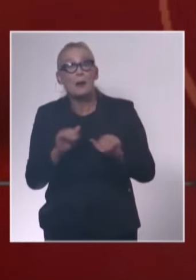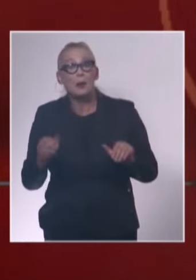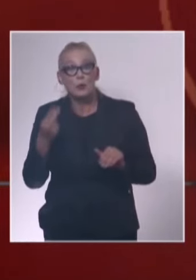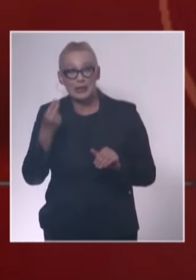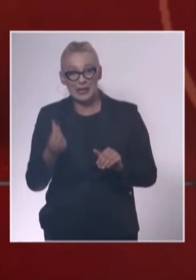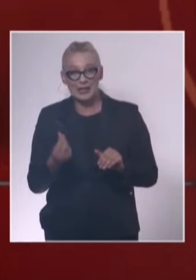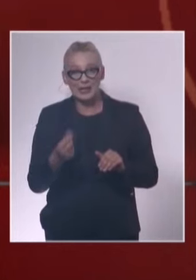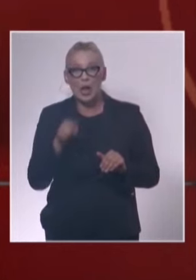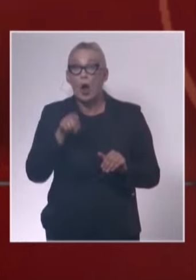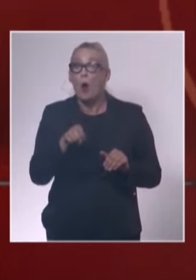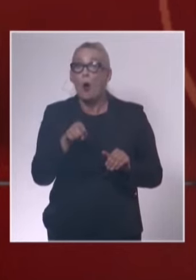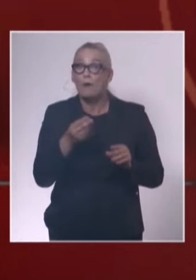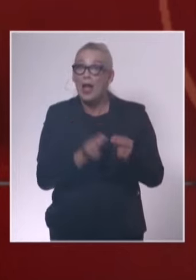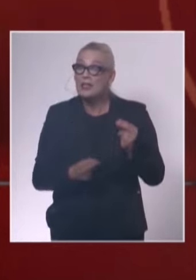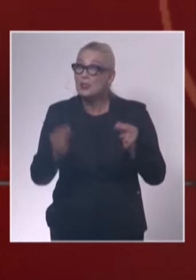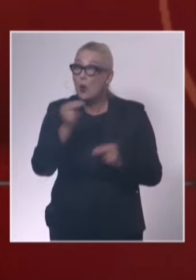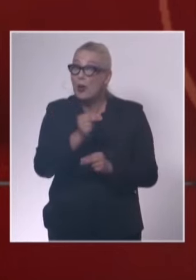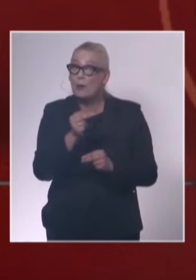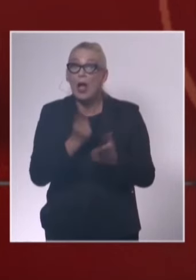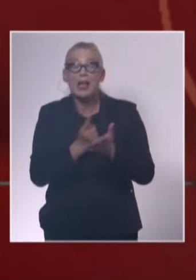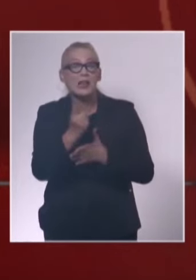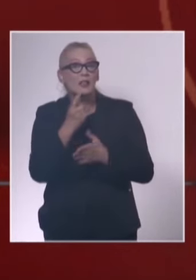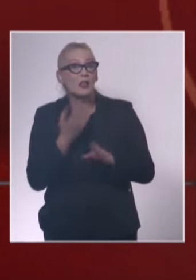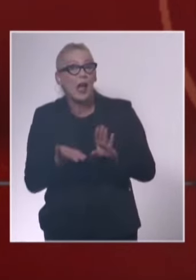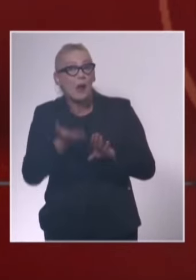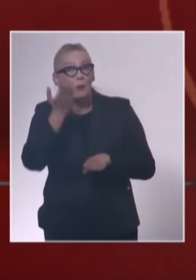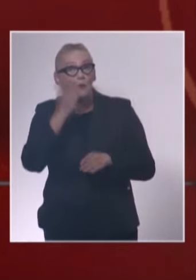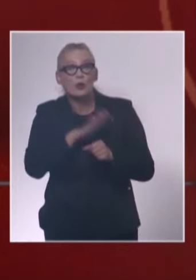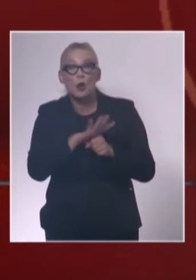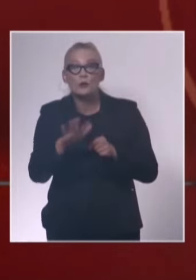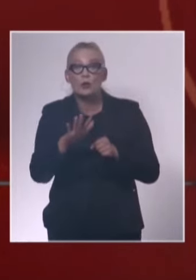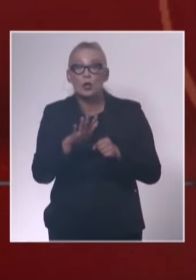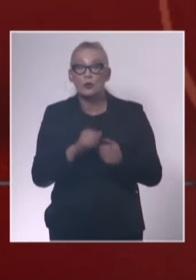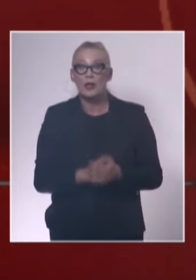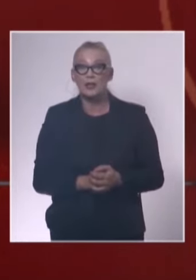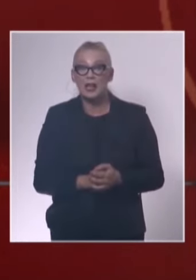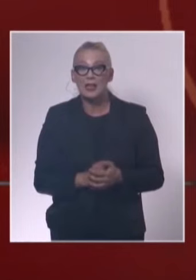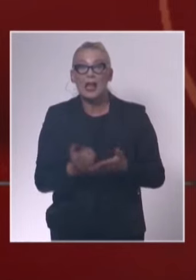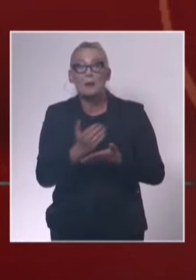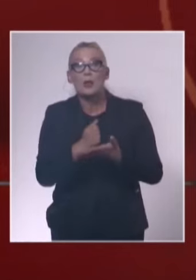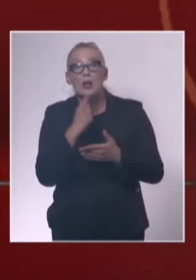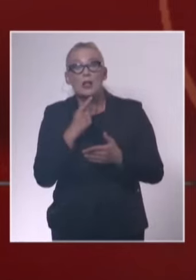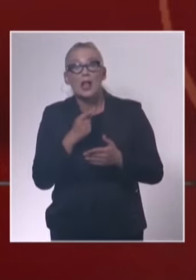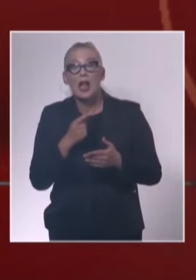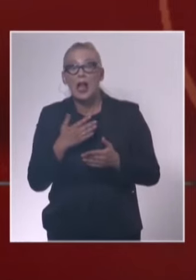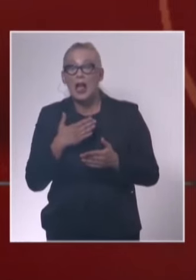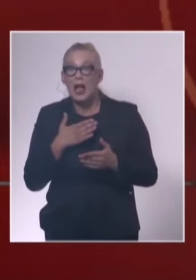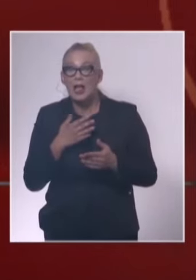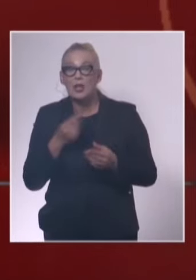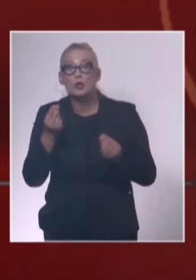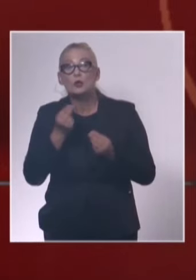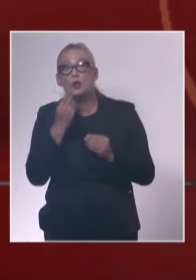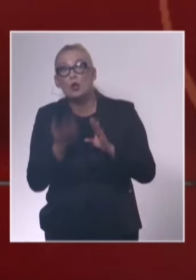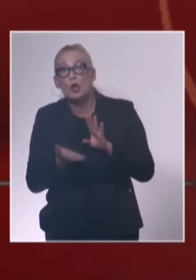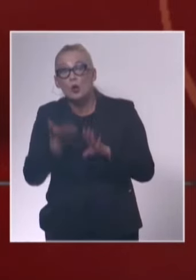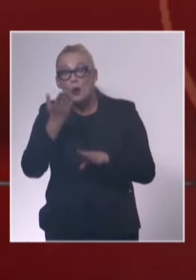денари. Ова зголемување е резултат на повисоко остварување на придонесите, а се темели на зголемување на платите во